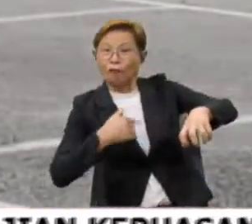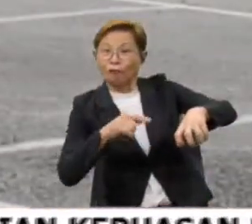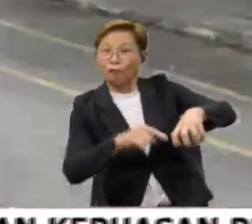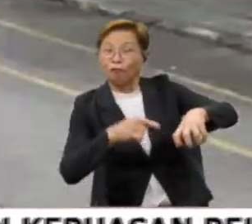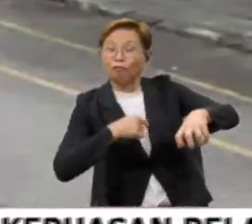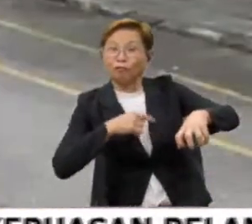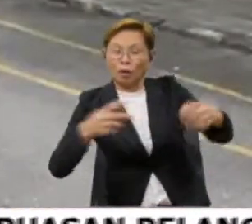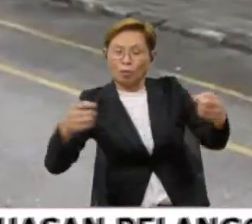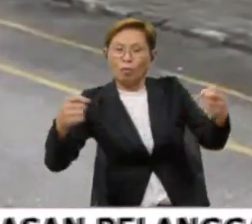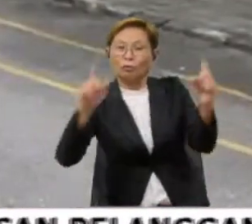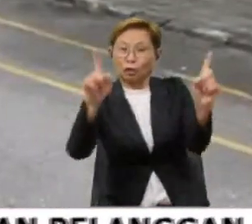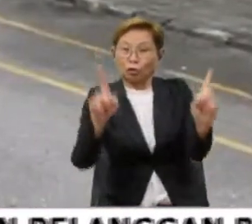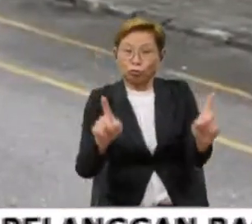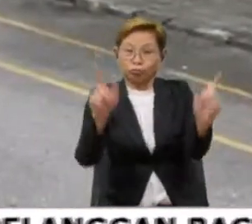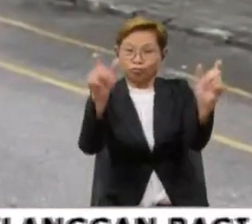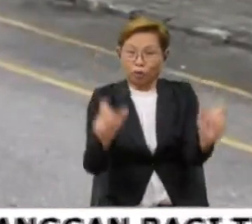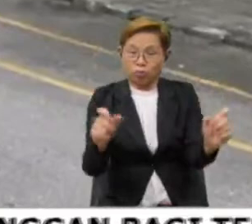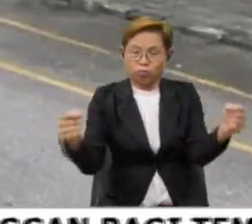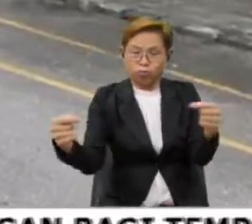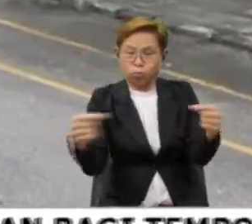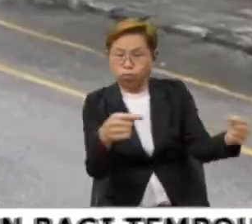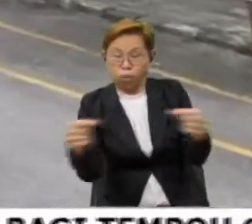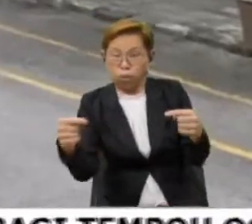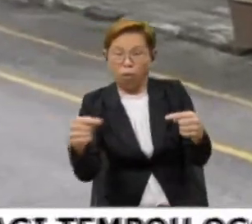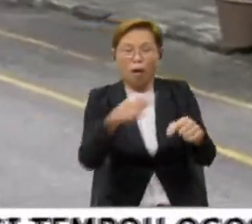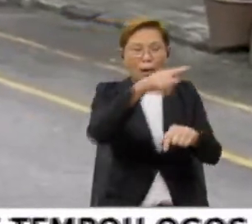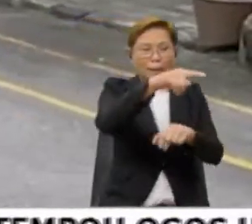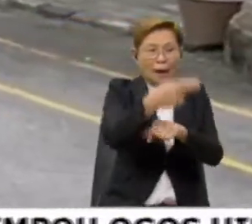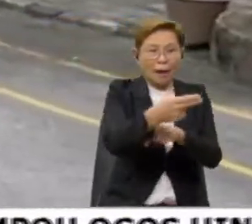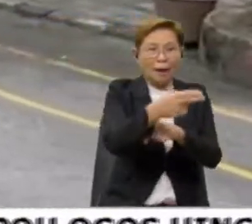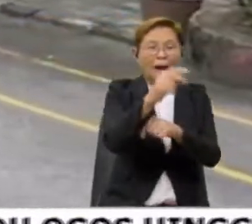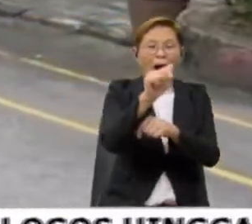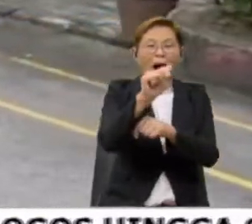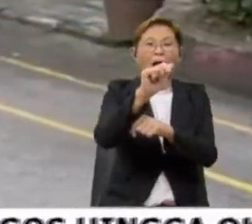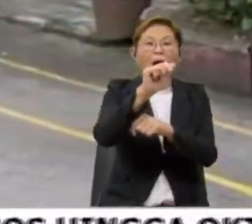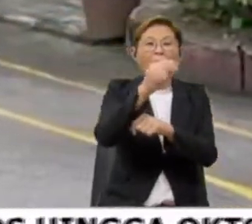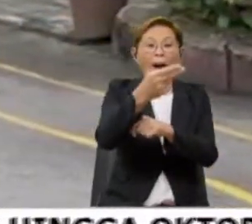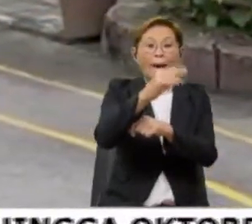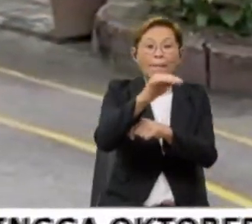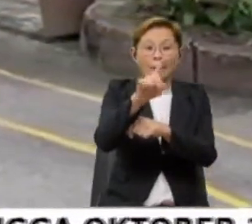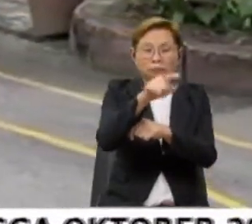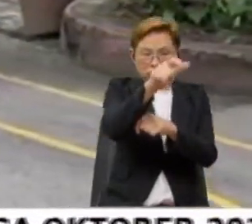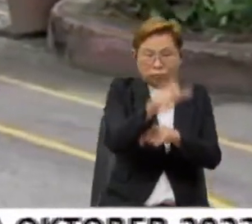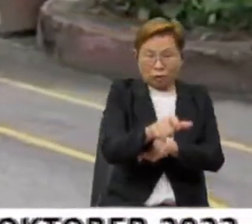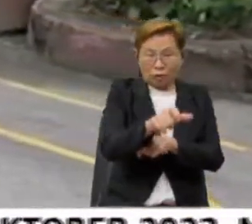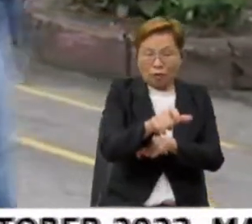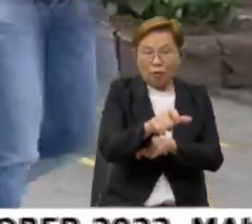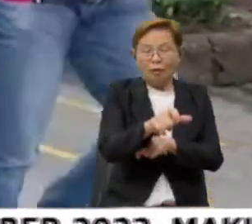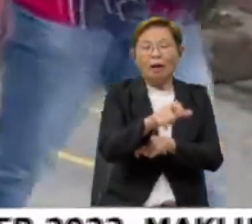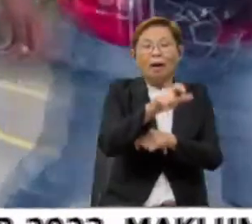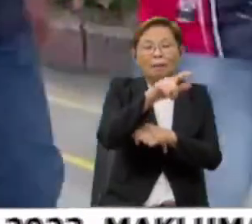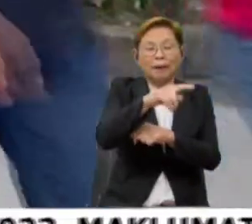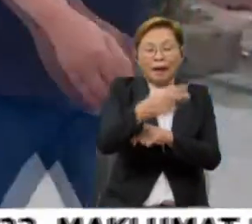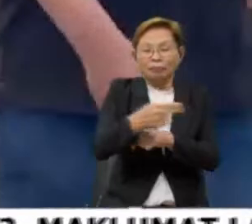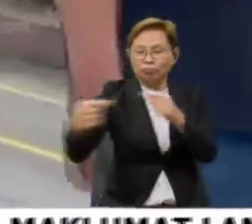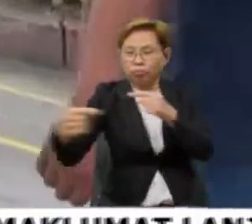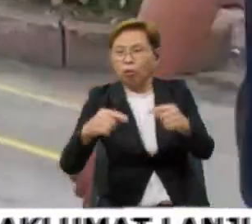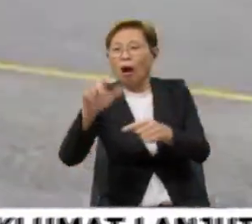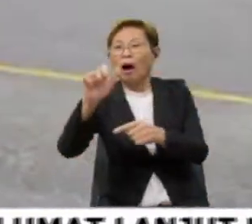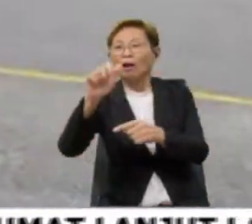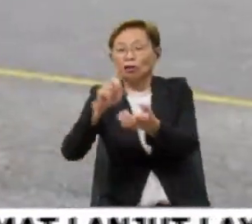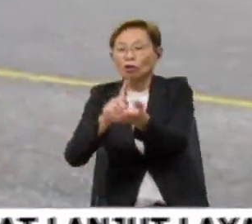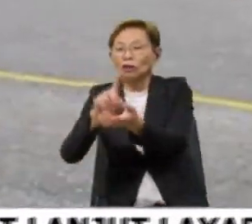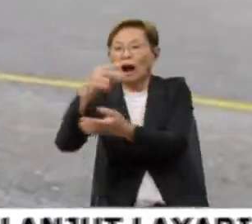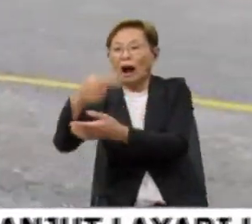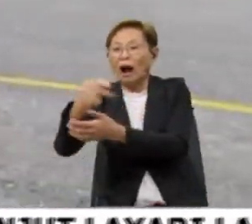memperlihatkan pertembungan satu lawan satu bila mana Pakatan Harapan meletakkan Ahmad Akhir sebagai calon Pakatan Harapan bertemu dengan Dr. Afif